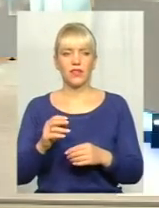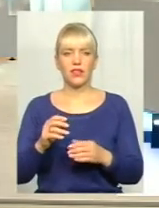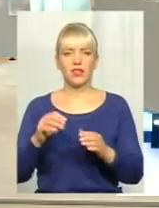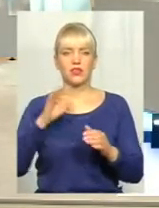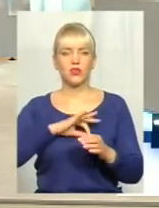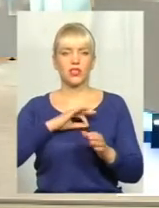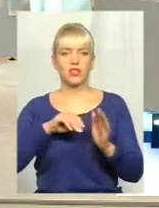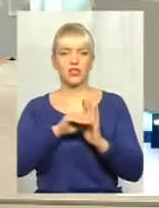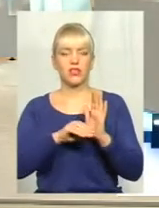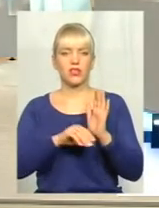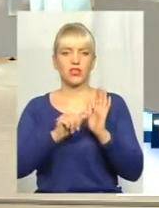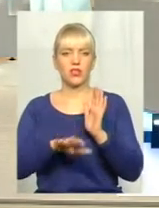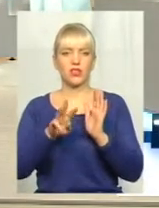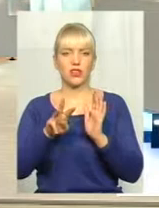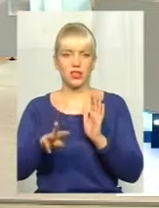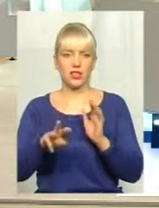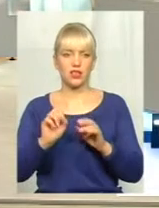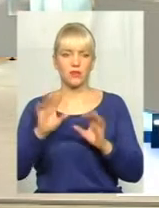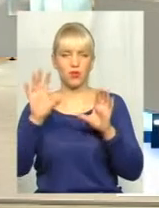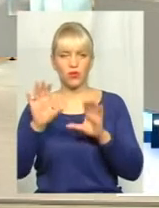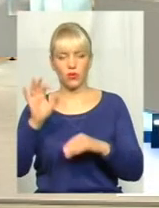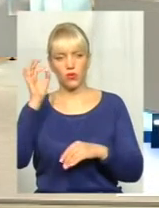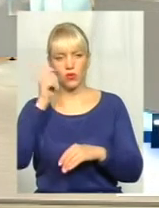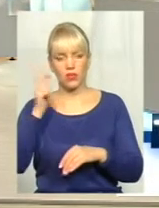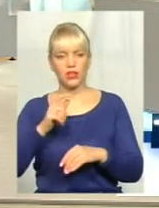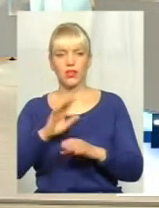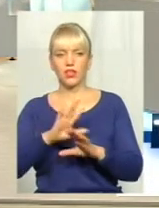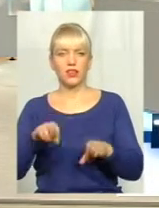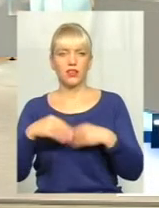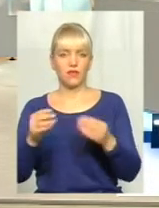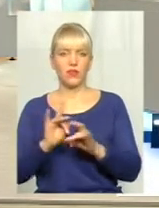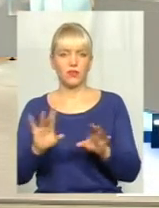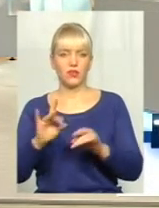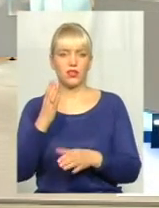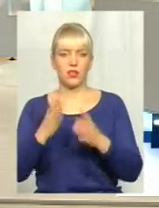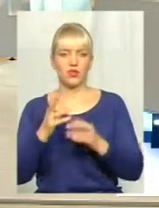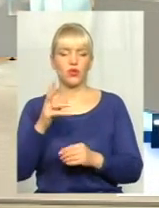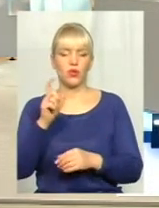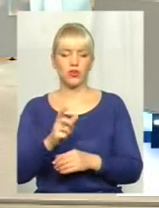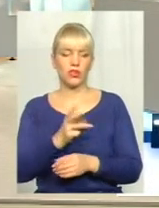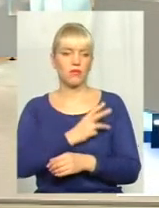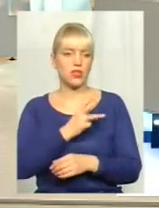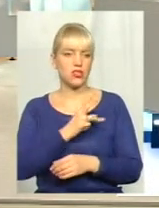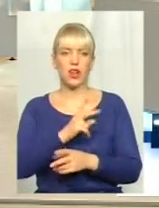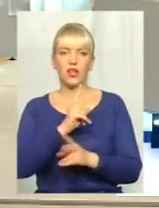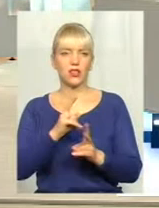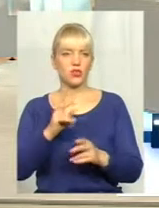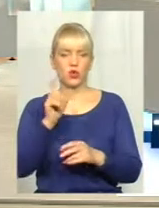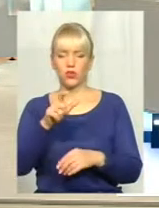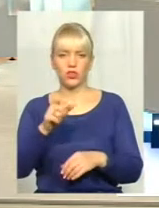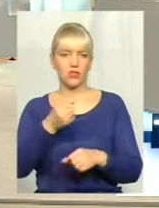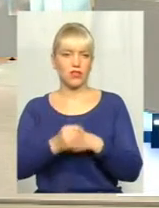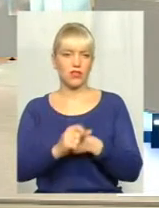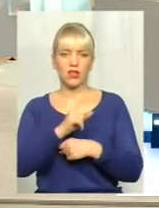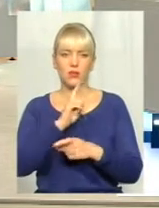статтею 63 і не надай Конституції України, і, будь ласка, не надай пояснення. Ну, якщо людина бажає, ніхто людині силувати не буде, людина